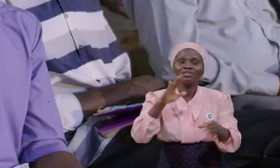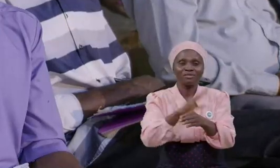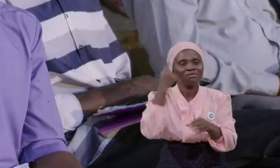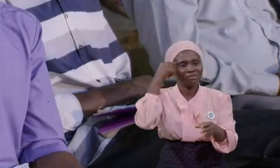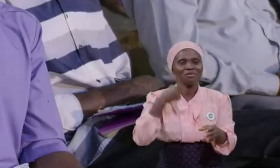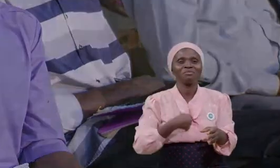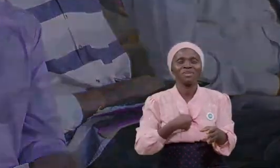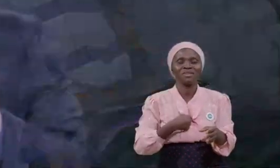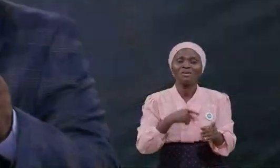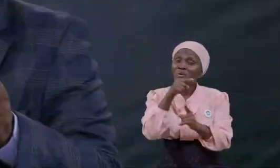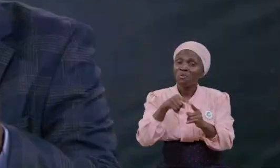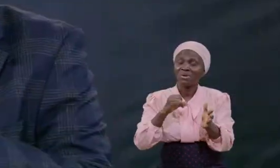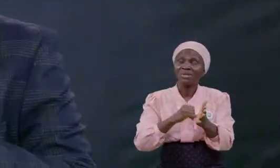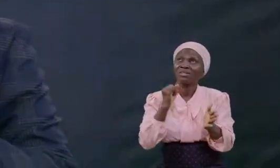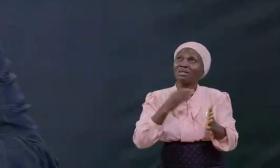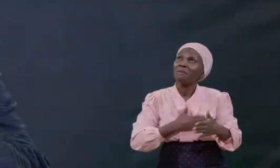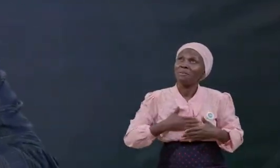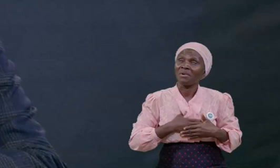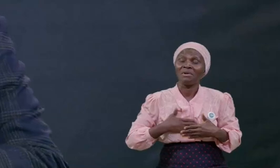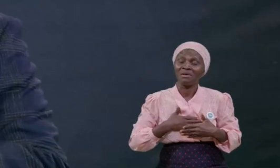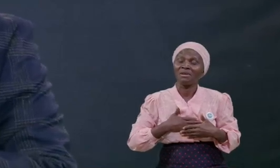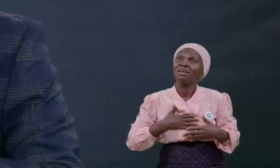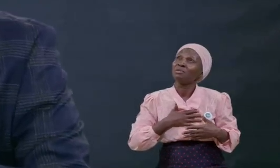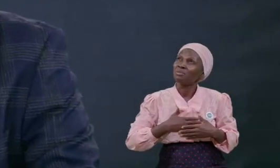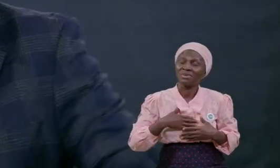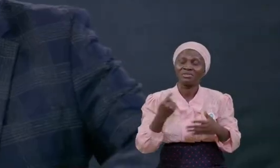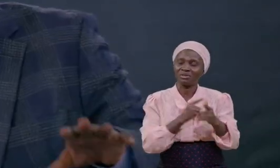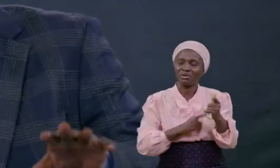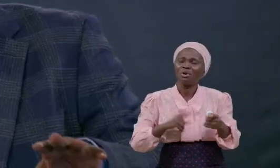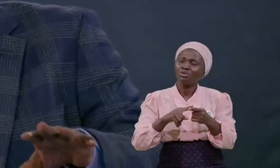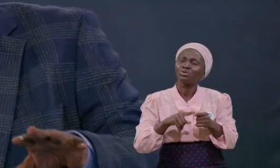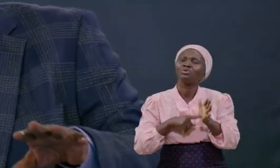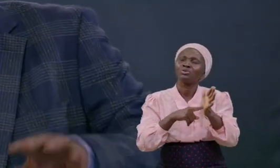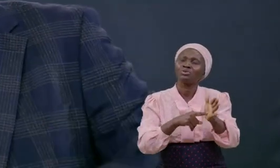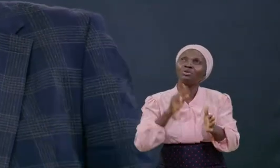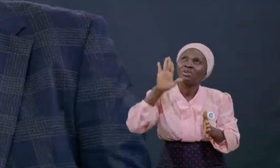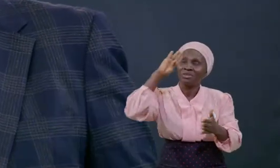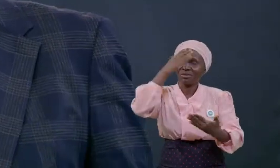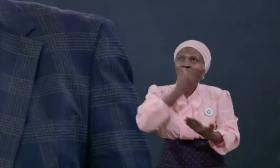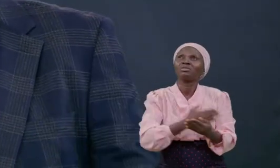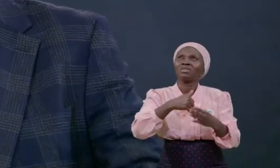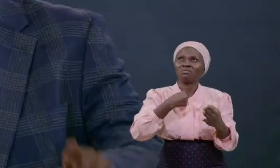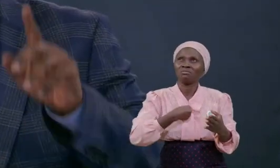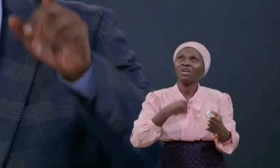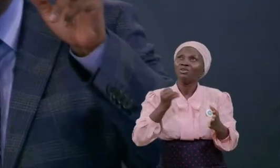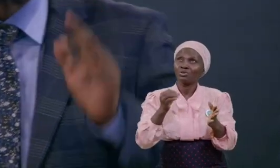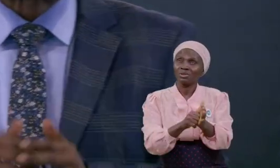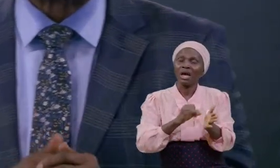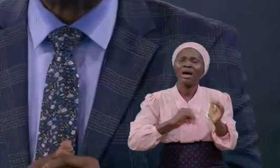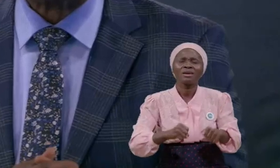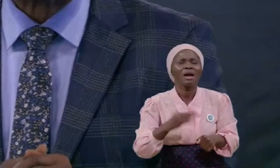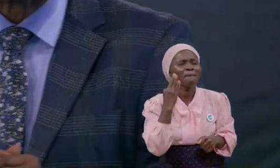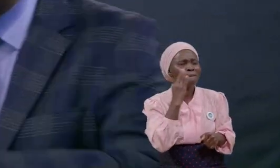de révéler en moi son fils, afin que je l'annonçasse parmi les païens, aussitôt.